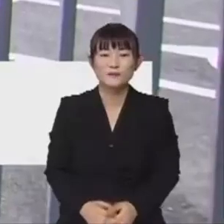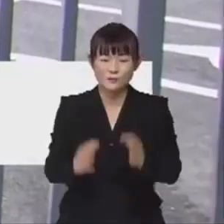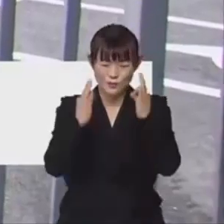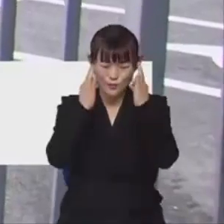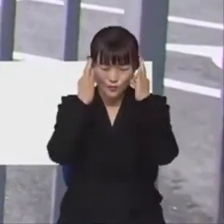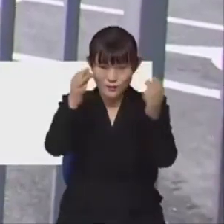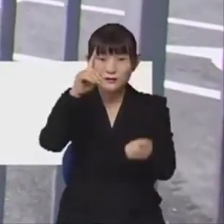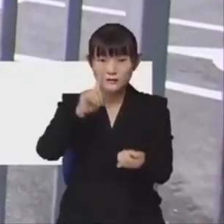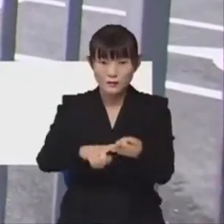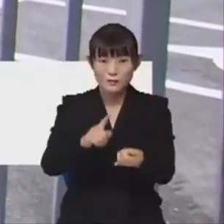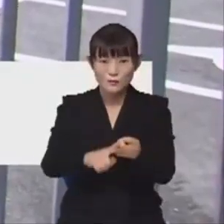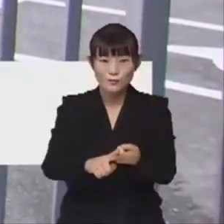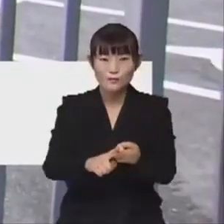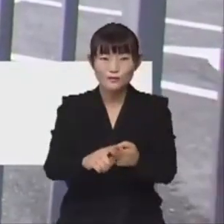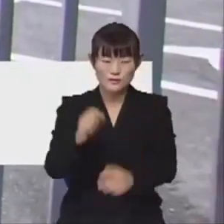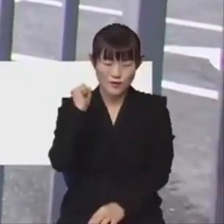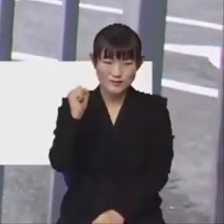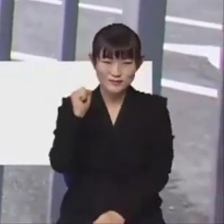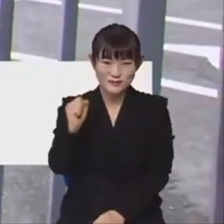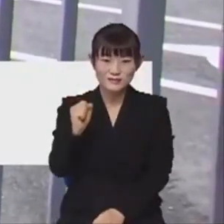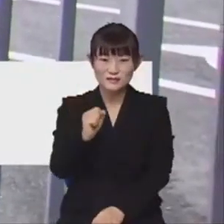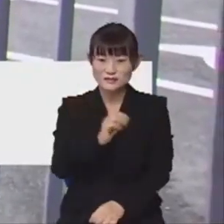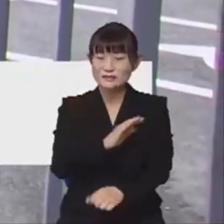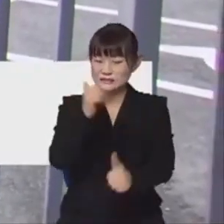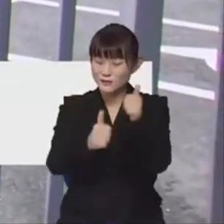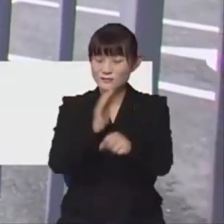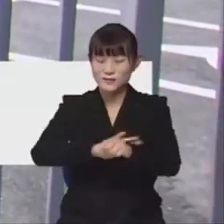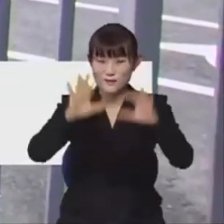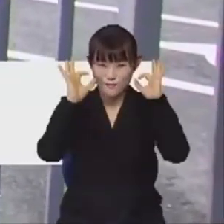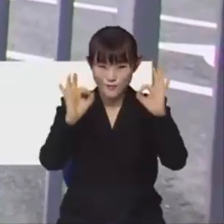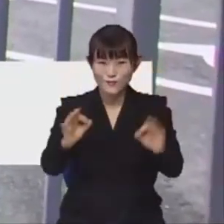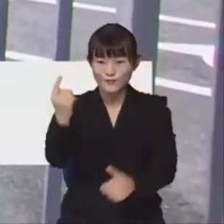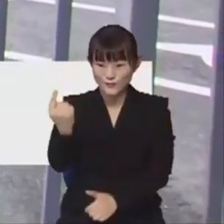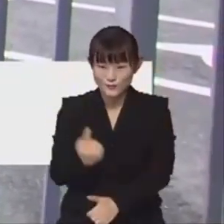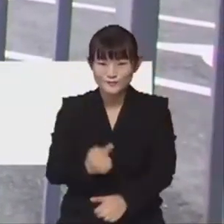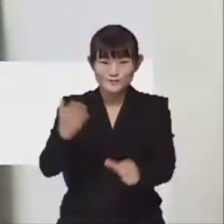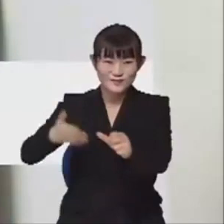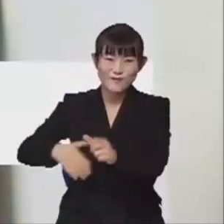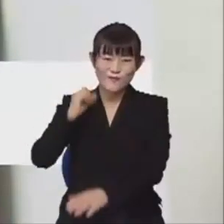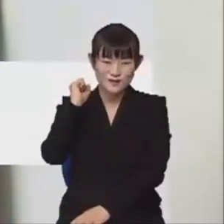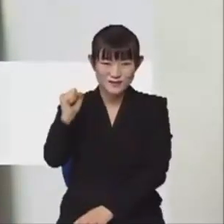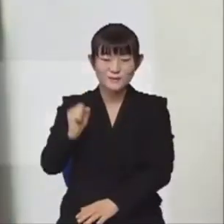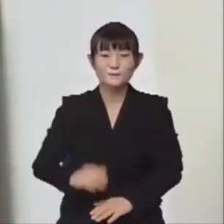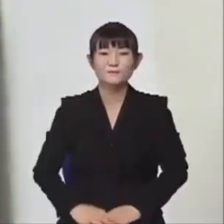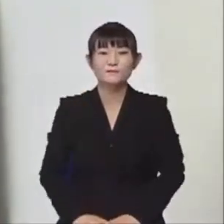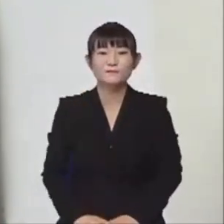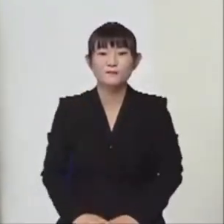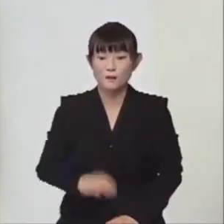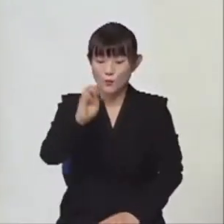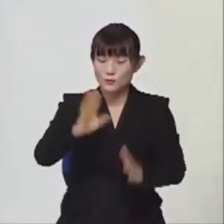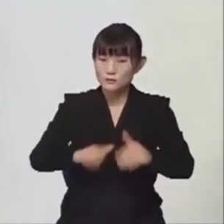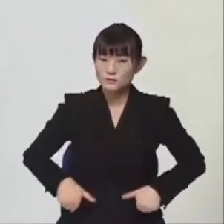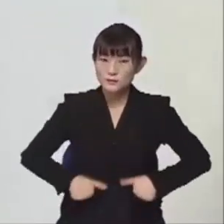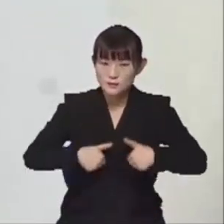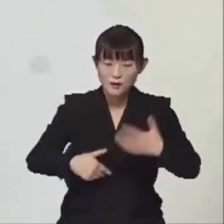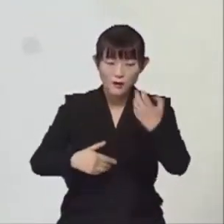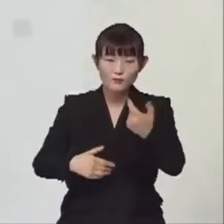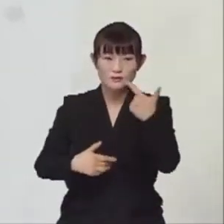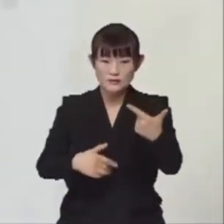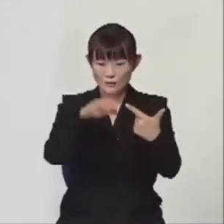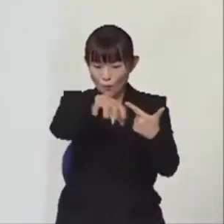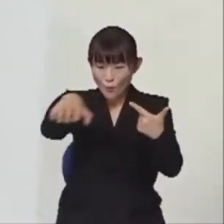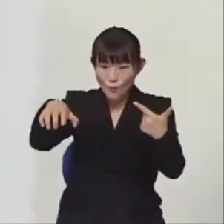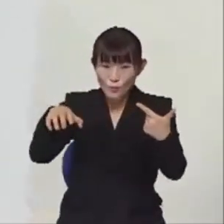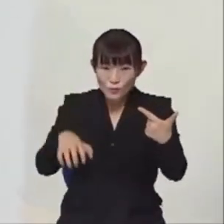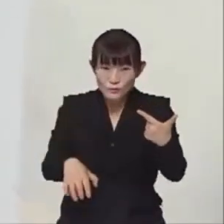노력한 만큼 화이팅하고 잘 치르고 오시기 바랍니다. 화이팅! 광주 전남 96개